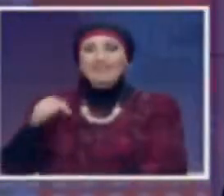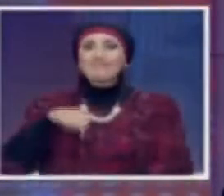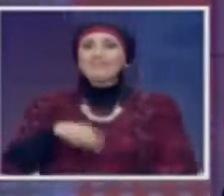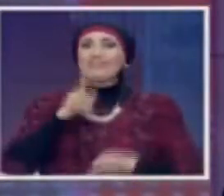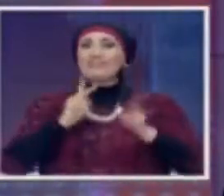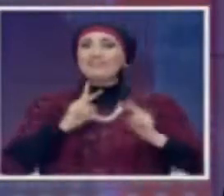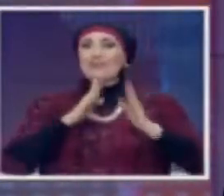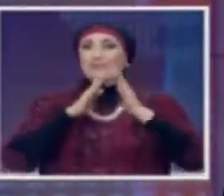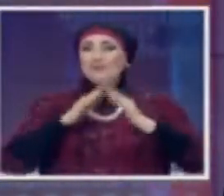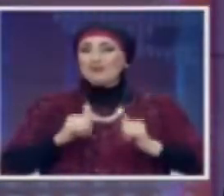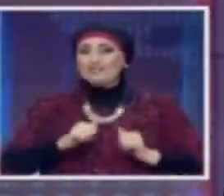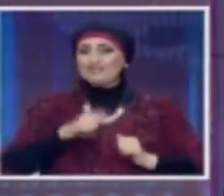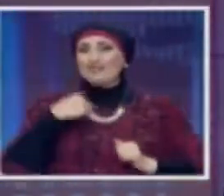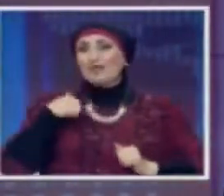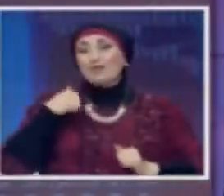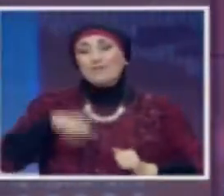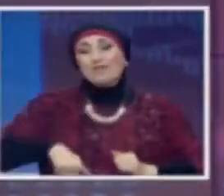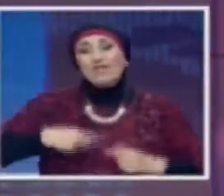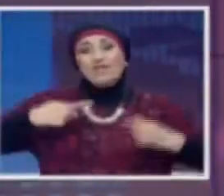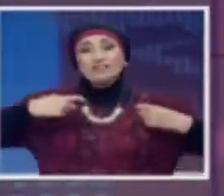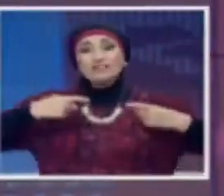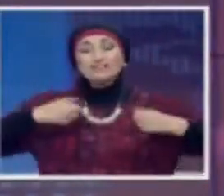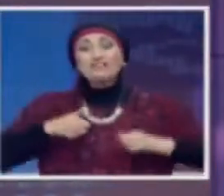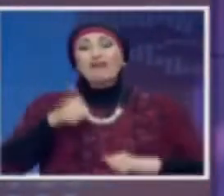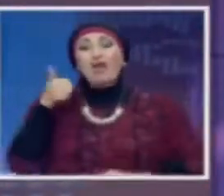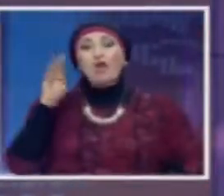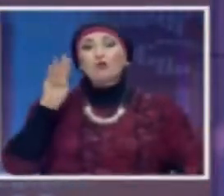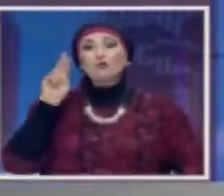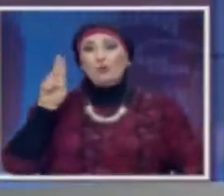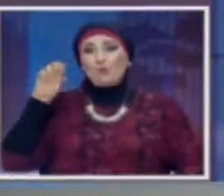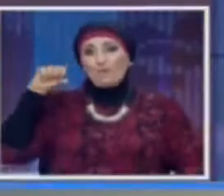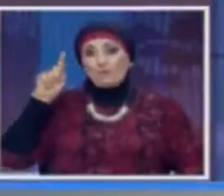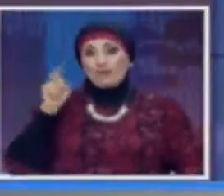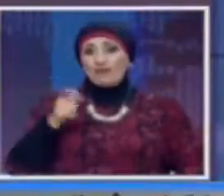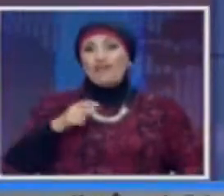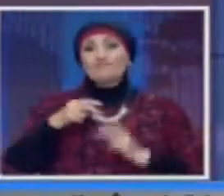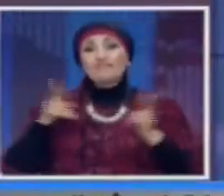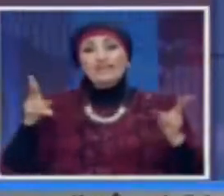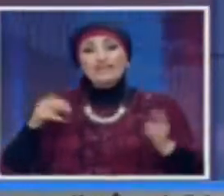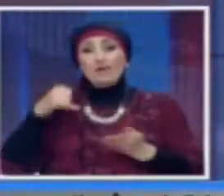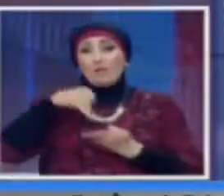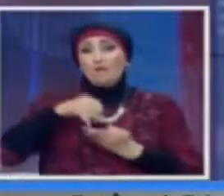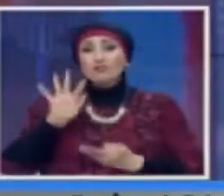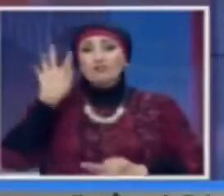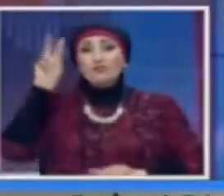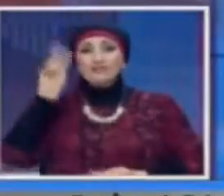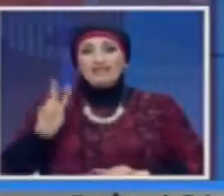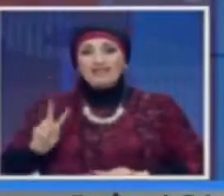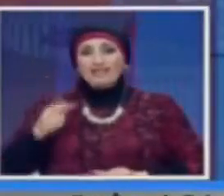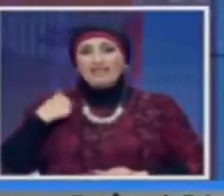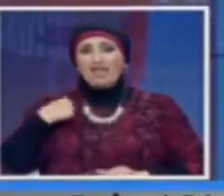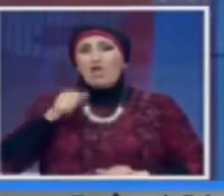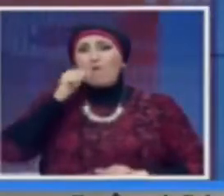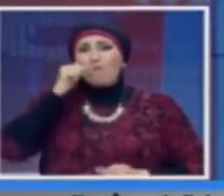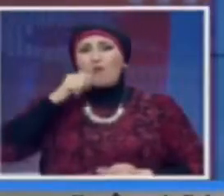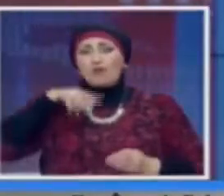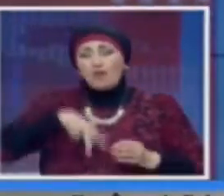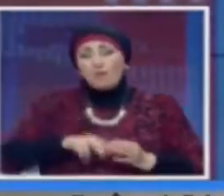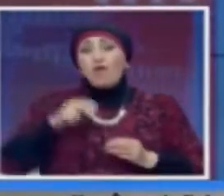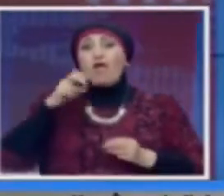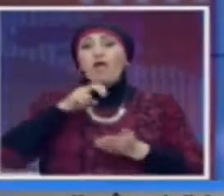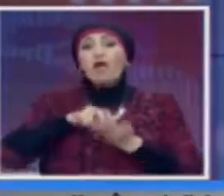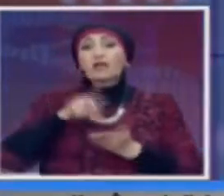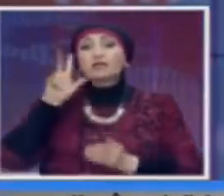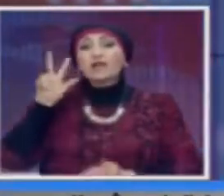في إطار احتفالات مصر بانتصارات أكتوبر المجيدة، افتتحت محافظة شمال سيناء محطة رفع مياه قرية الروضة